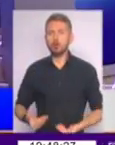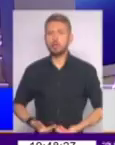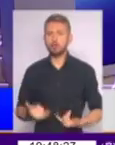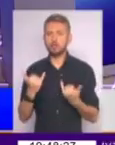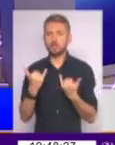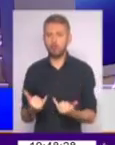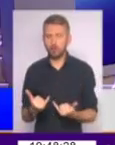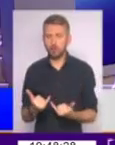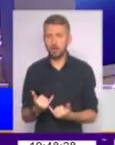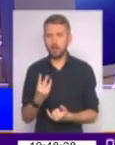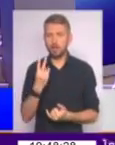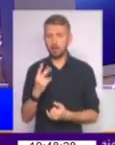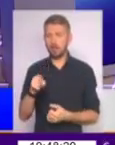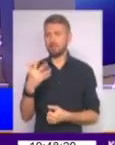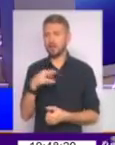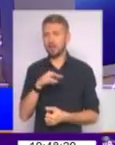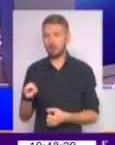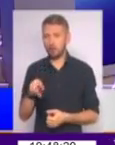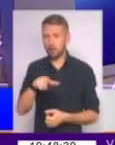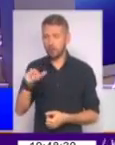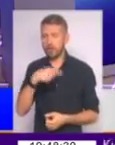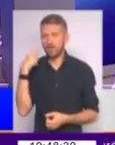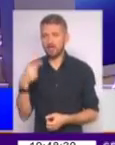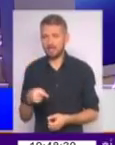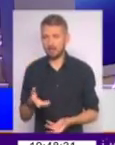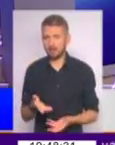сегодня, 2,5 миллиона людей в России.